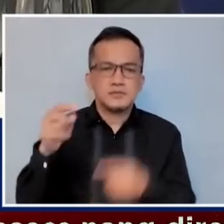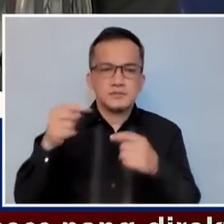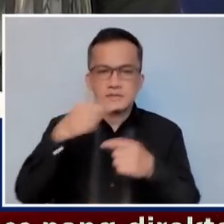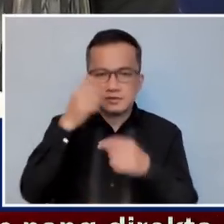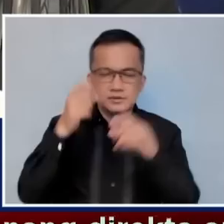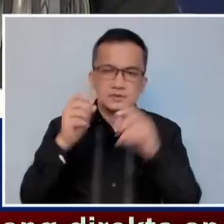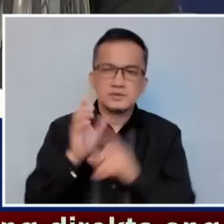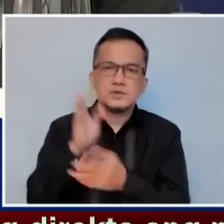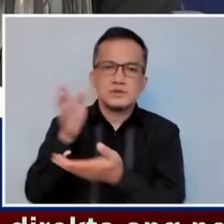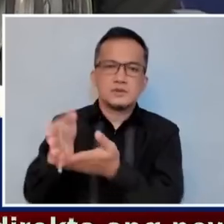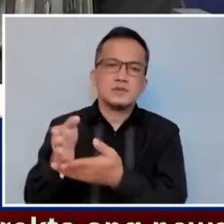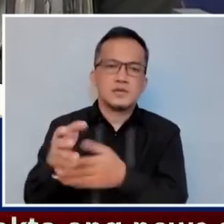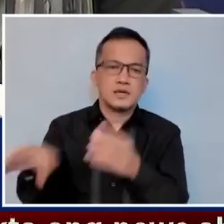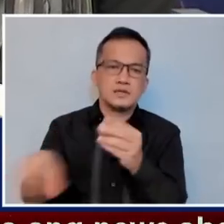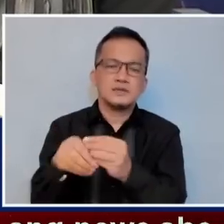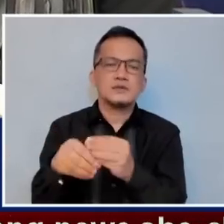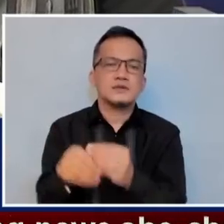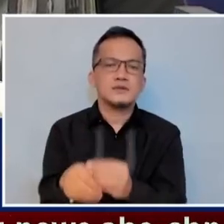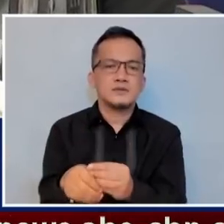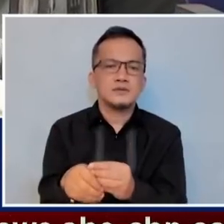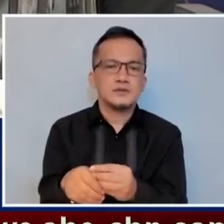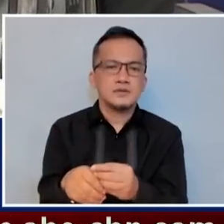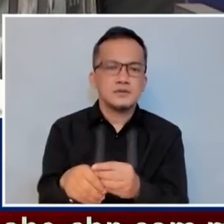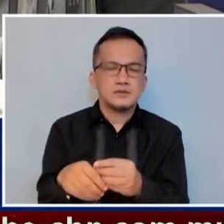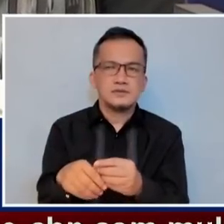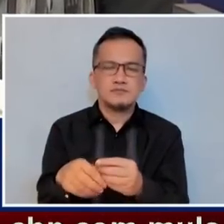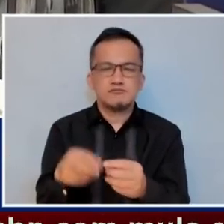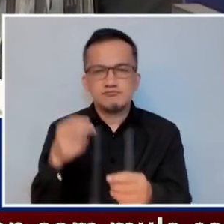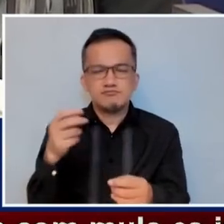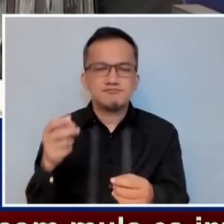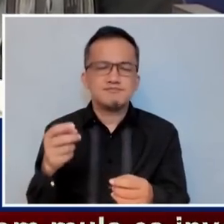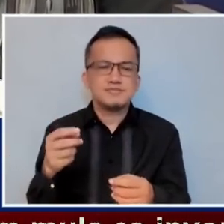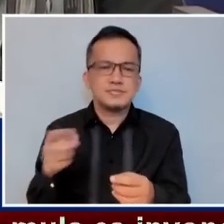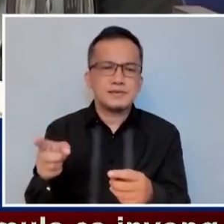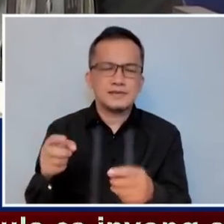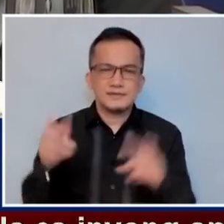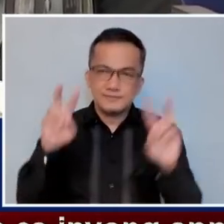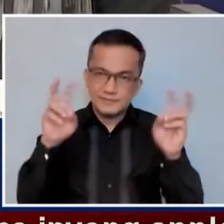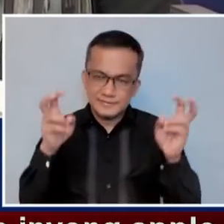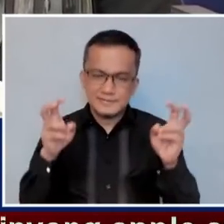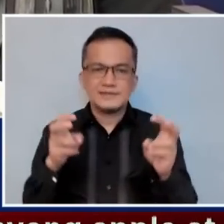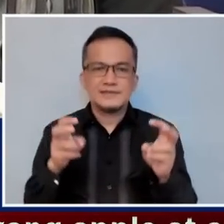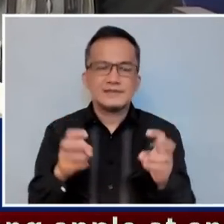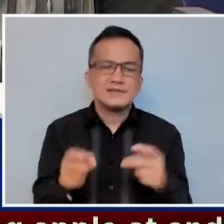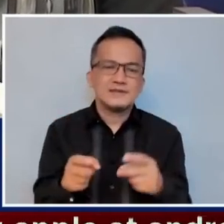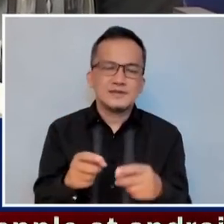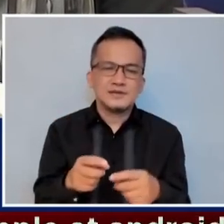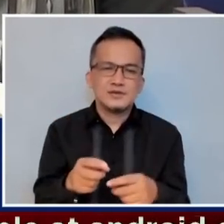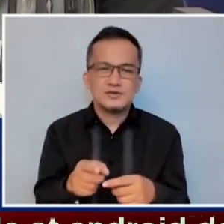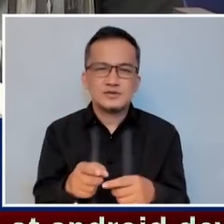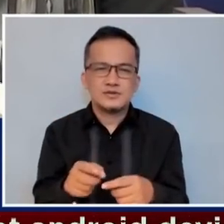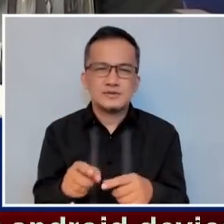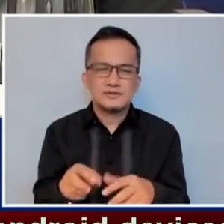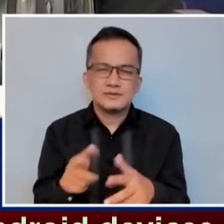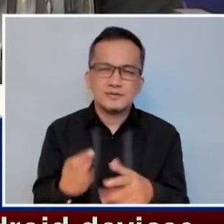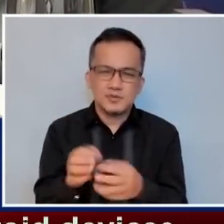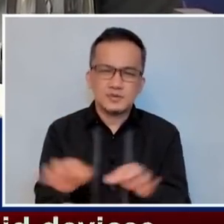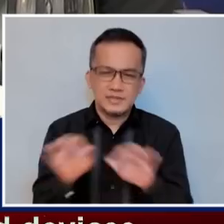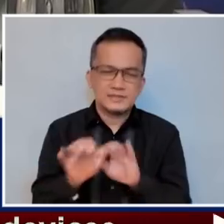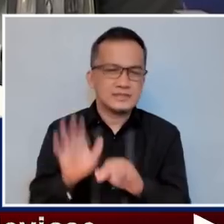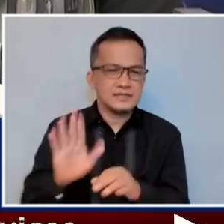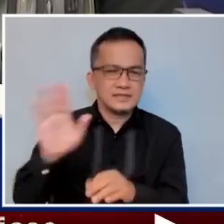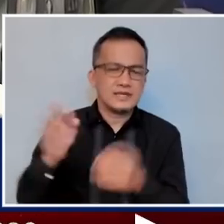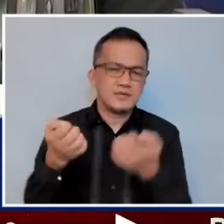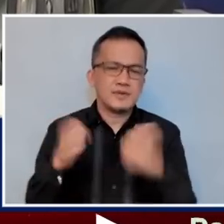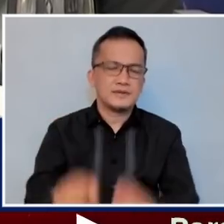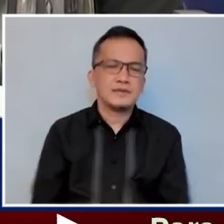might have added some suspense and some intrigue and some importance to that event. Napakagaling. Alam